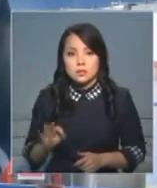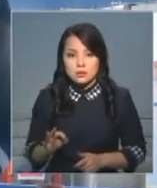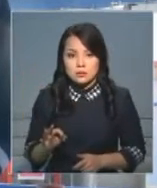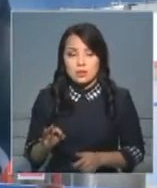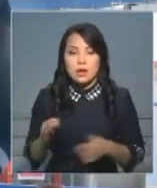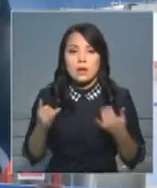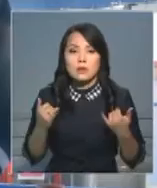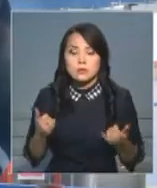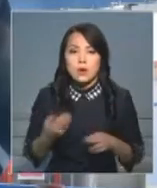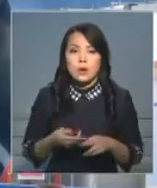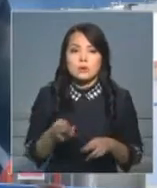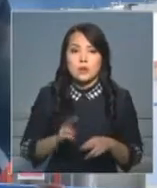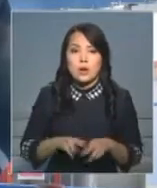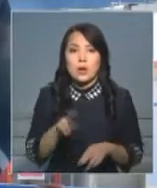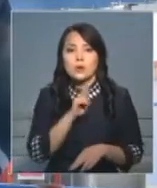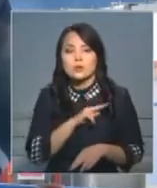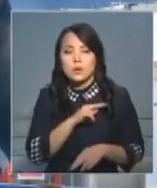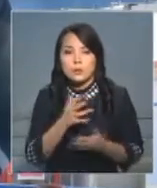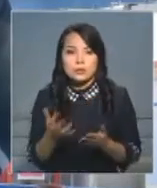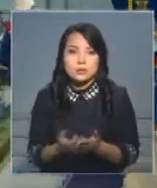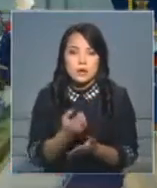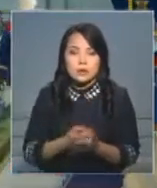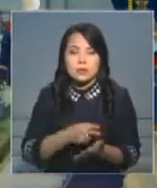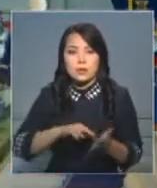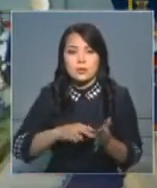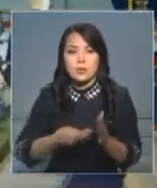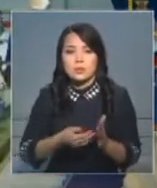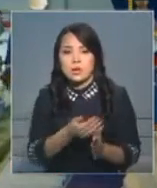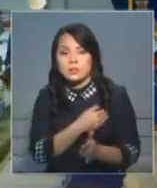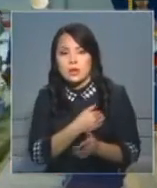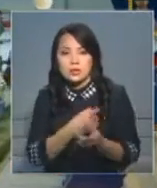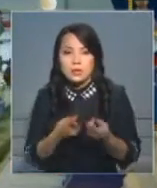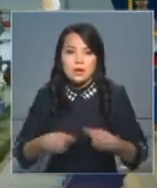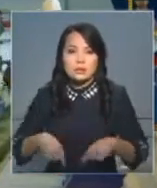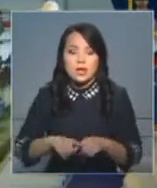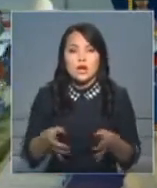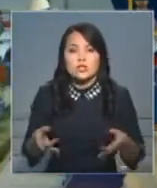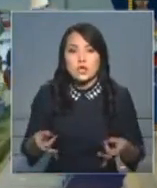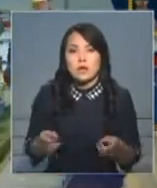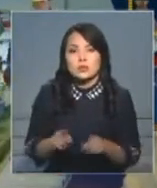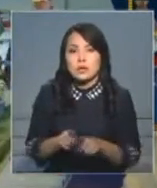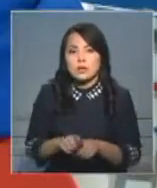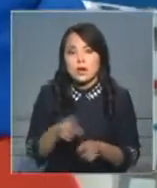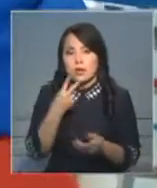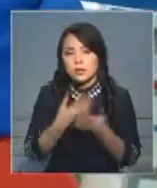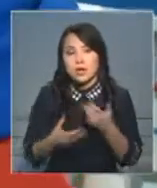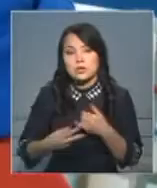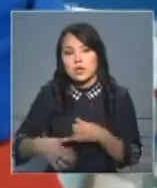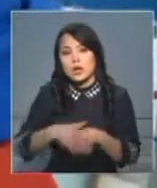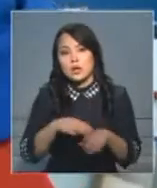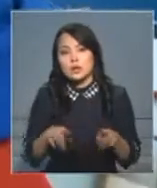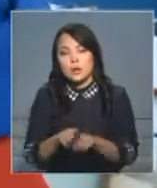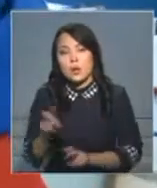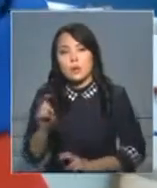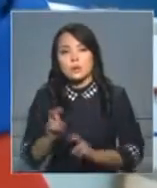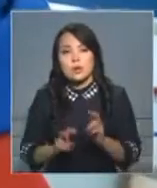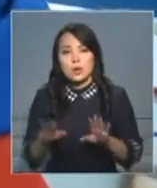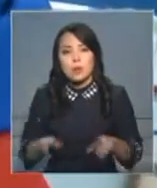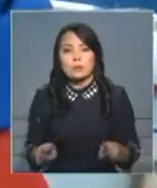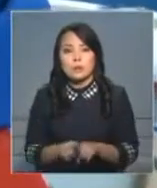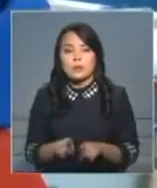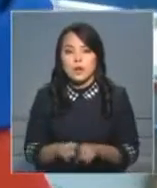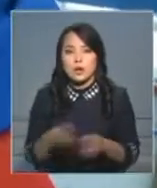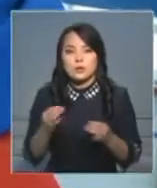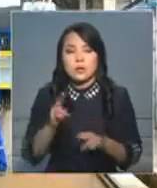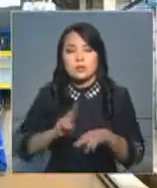осы жұмысты енді жемісін көреміз бе деп отырмыз осы. Комбинатқа қажет шикізаттың дені жергілікті жерден, сондықтан өндірілетін өнім де,